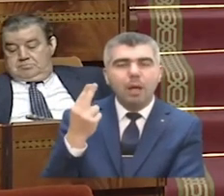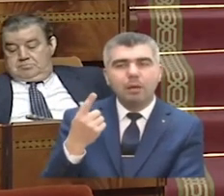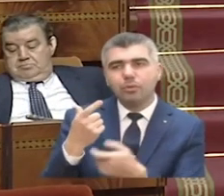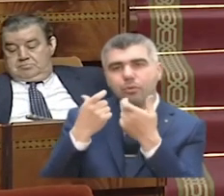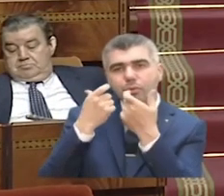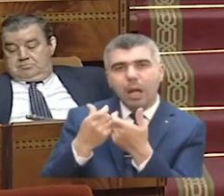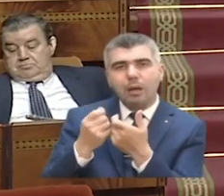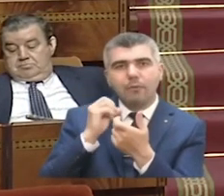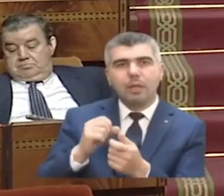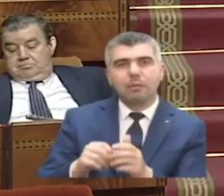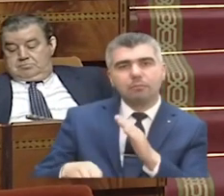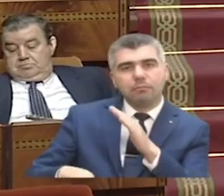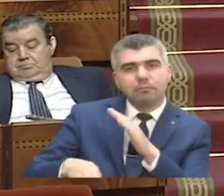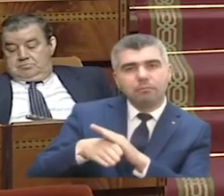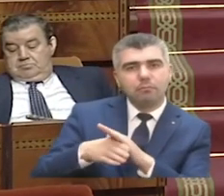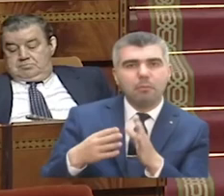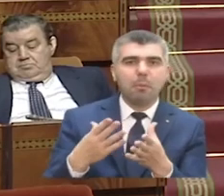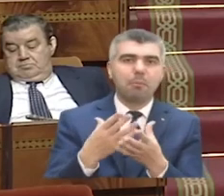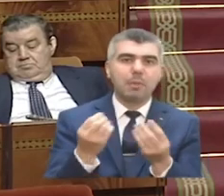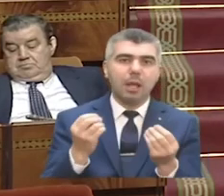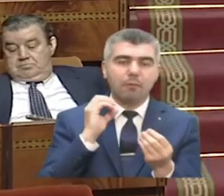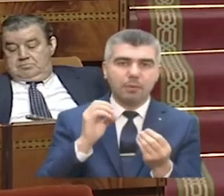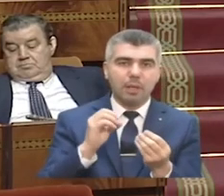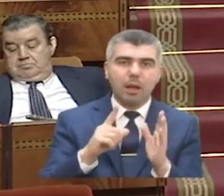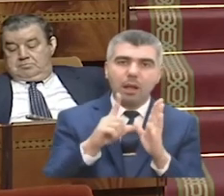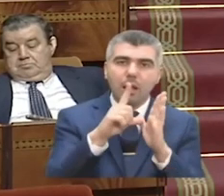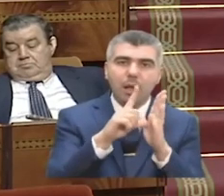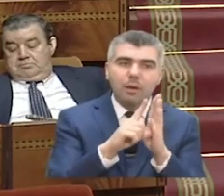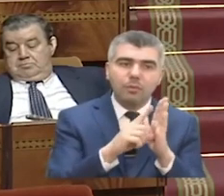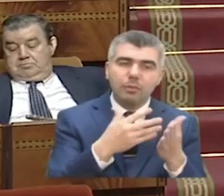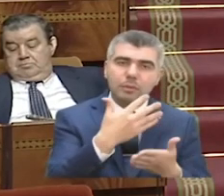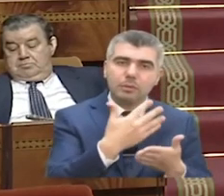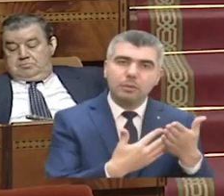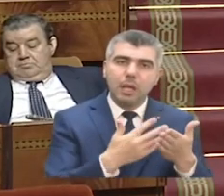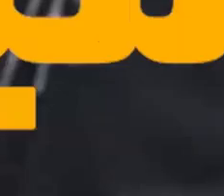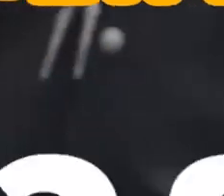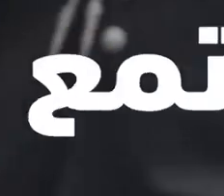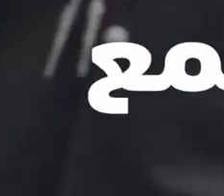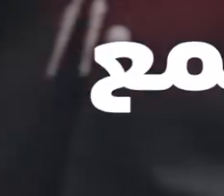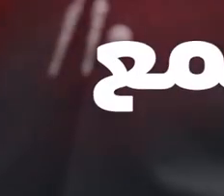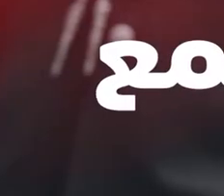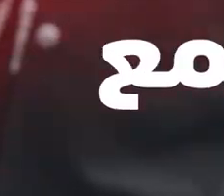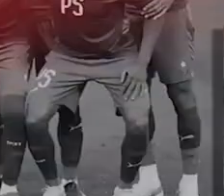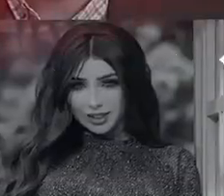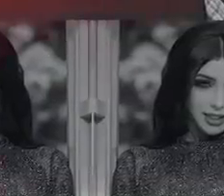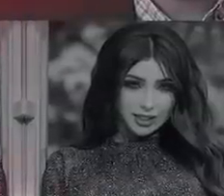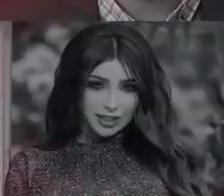ذلك وهذا اكيد لا علاقه له بقانون الاطار 50 19